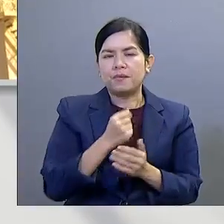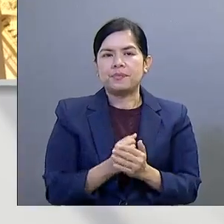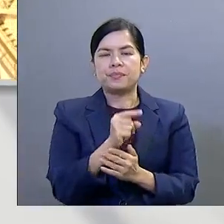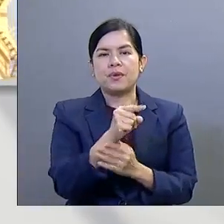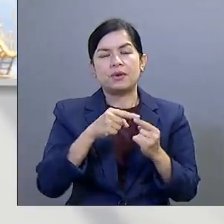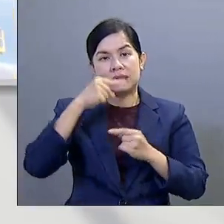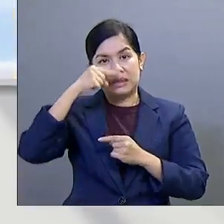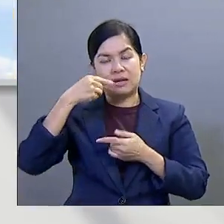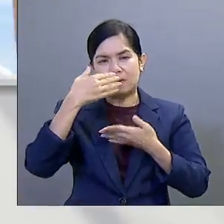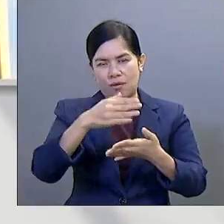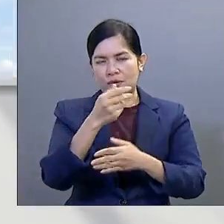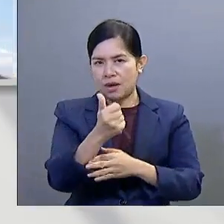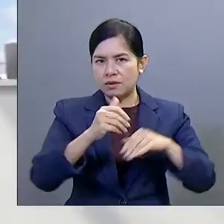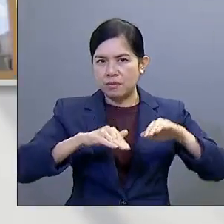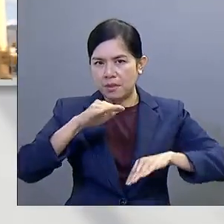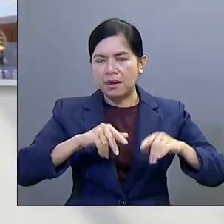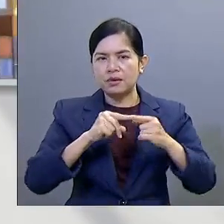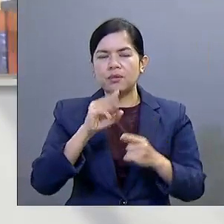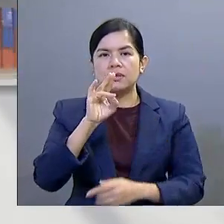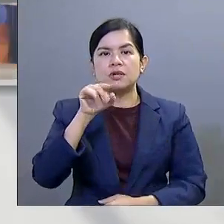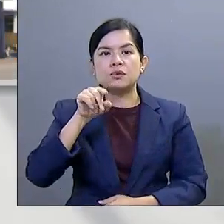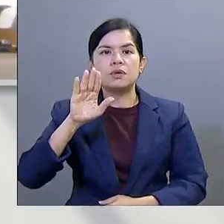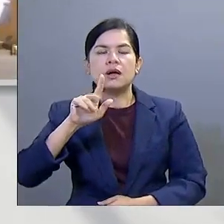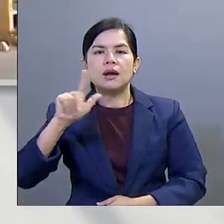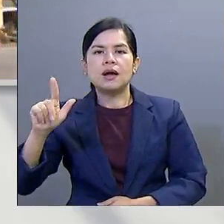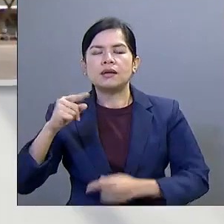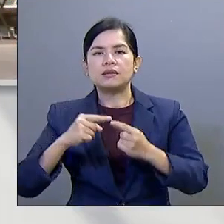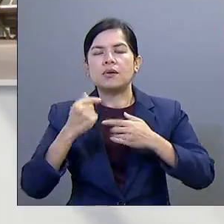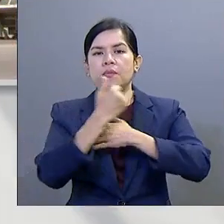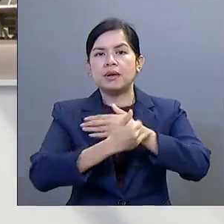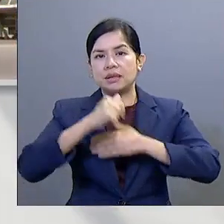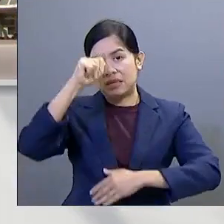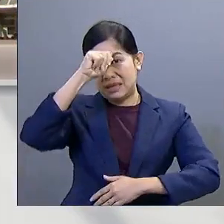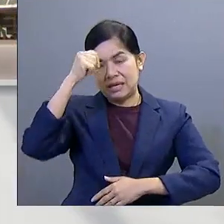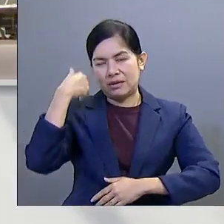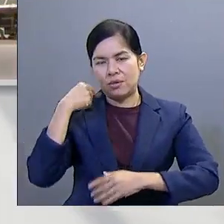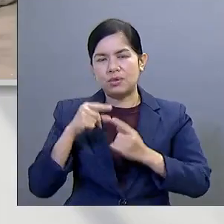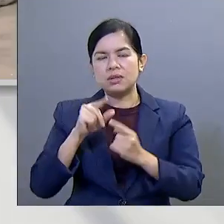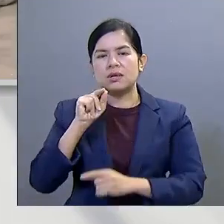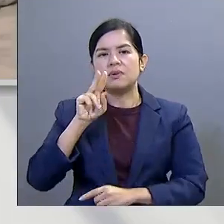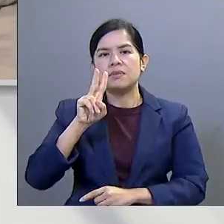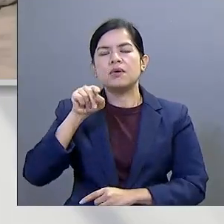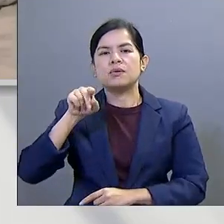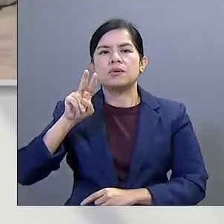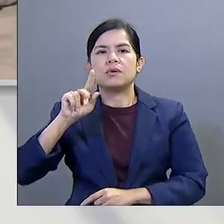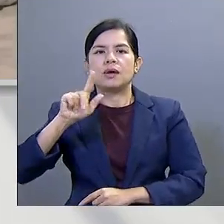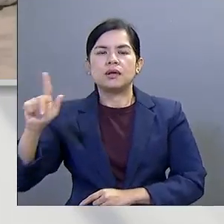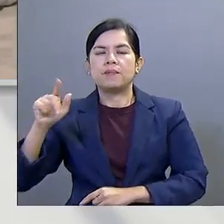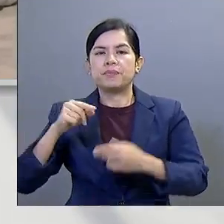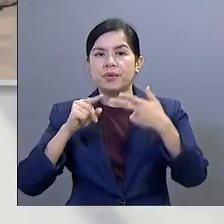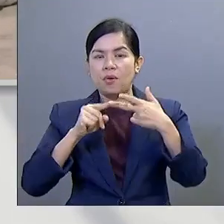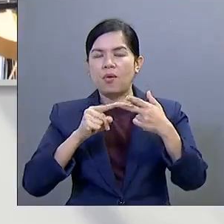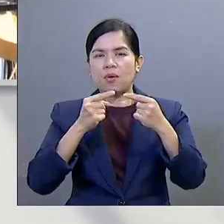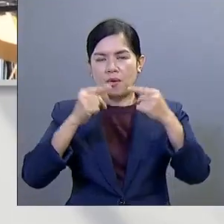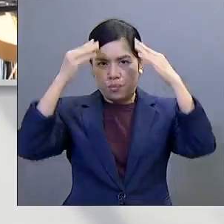ได้ตามเป้าหมายค่ะ 7.5 ล้านตันอินเดียนะคะสูงถึง22ล้านตันมากกว่าไทย3เท่าค่ะส่วนเวียดนามใก